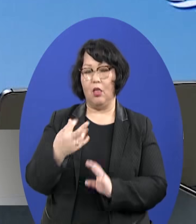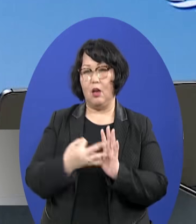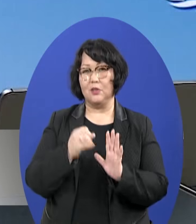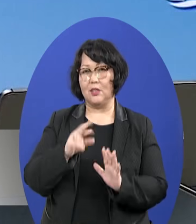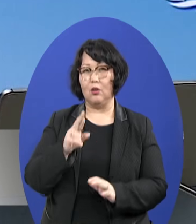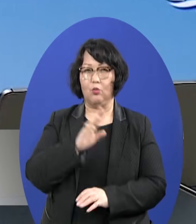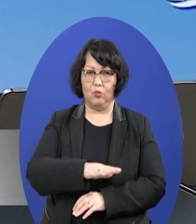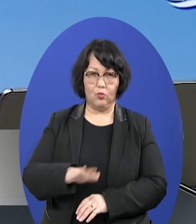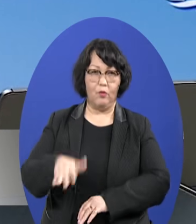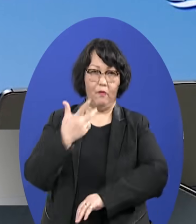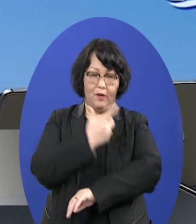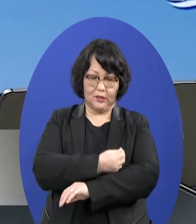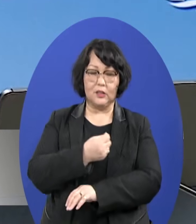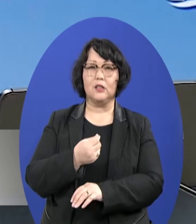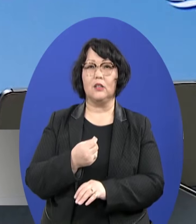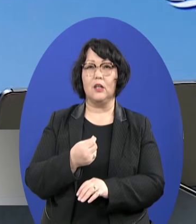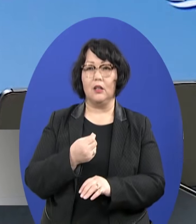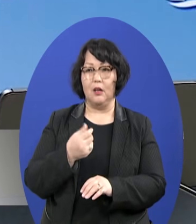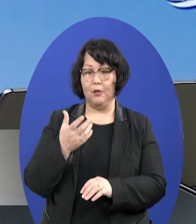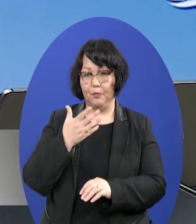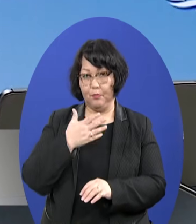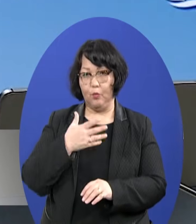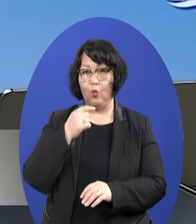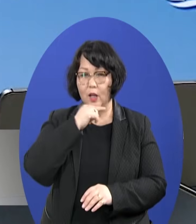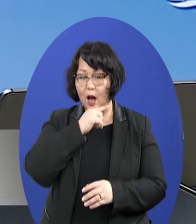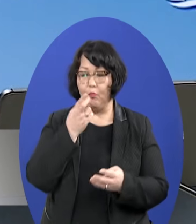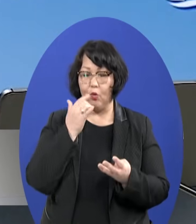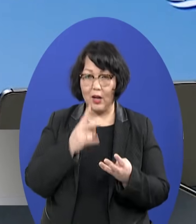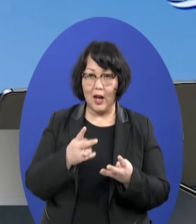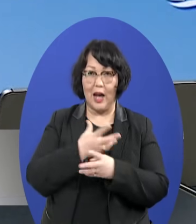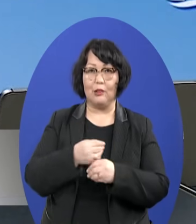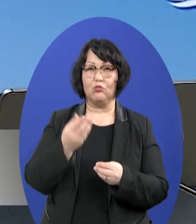тусламжтайгаар уртлан сэргийлэх боломжтой үхлийн аюул эрсдэлтэй улаан борхон, халдвар шар,